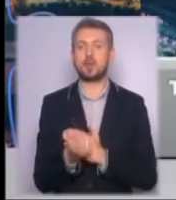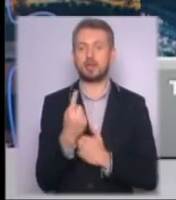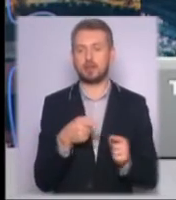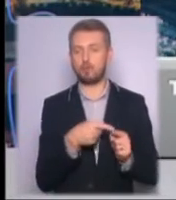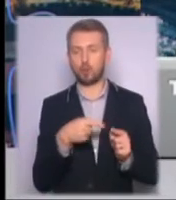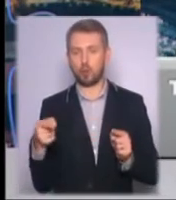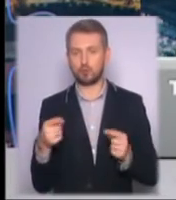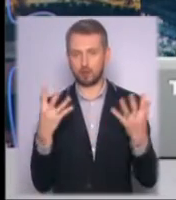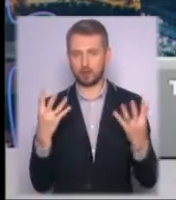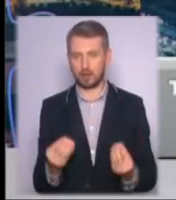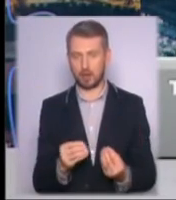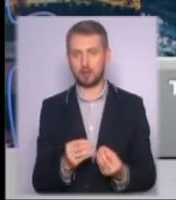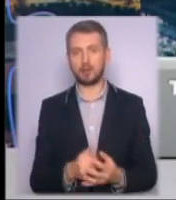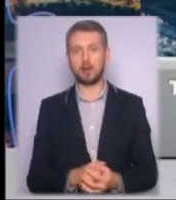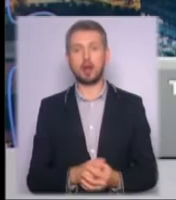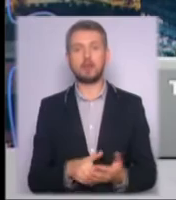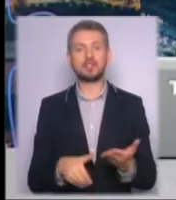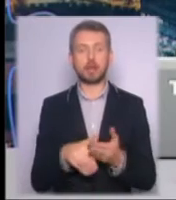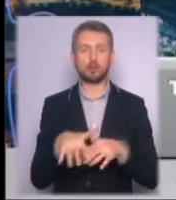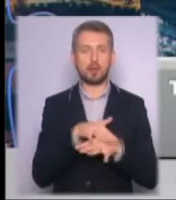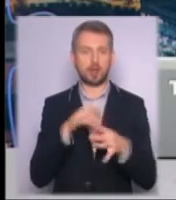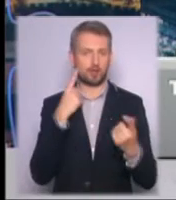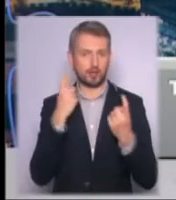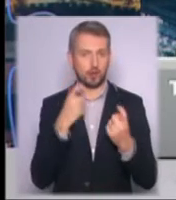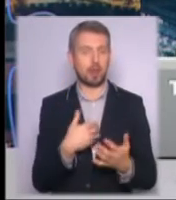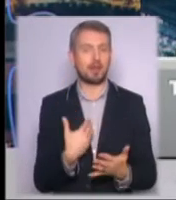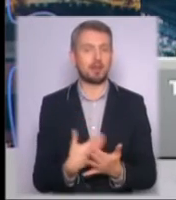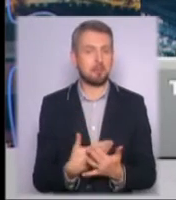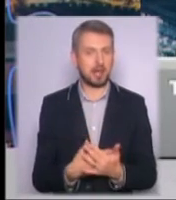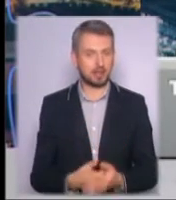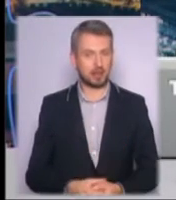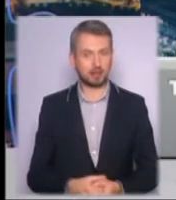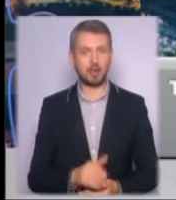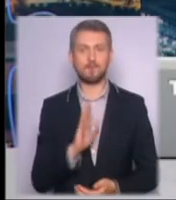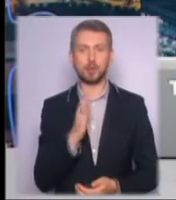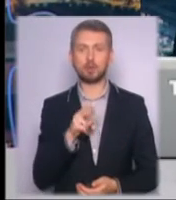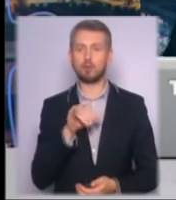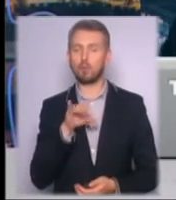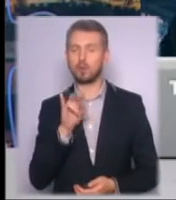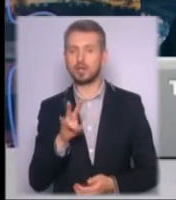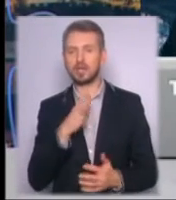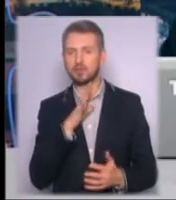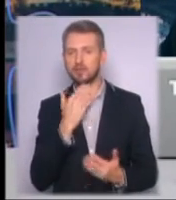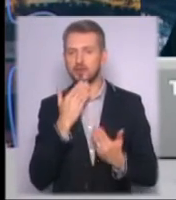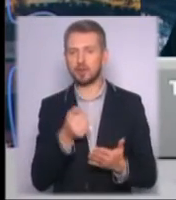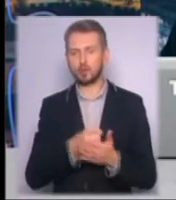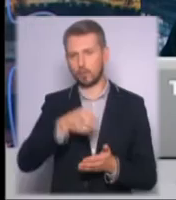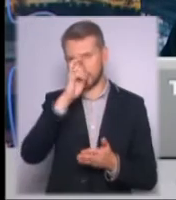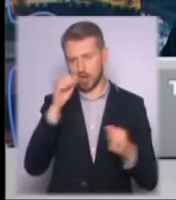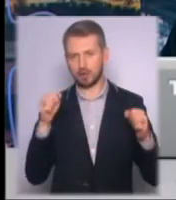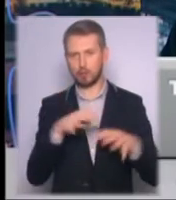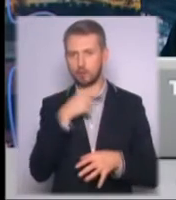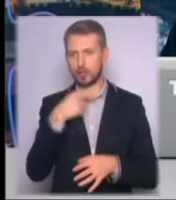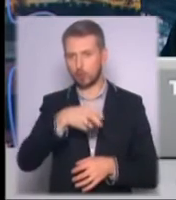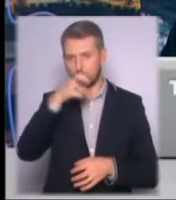впродовж дня, що минає, у засобах масової інформації. Наприклад, Володимир Путін звертався до федеральних зборів Російської Федерації,